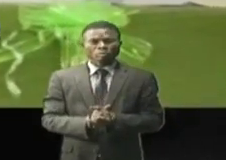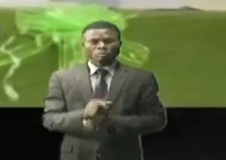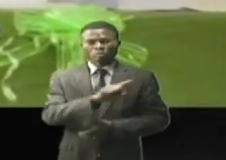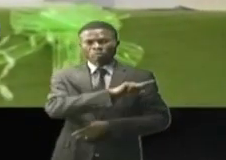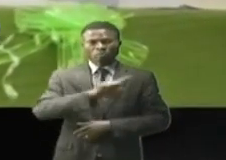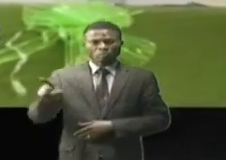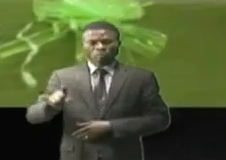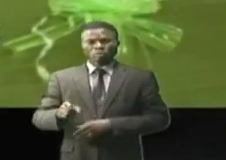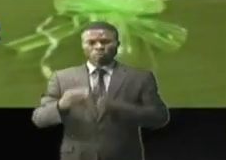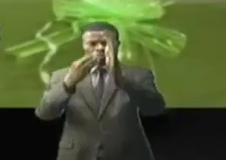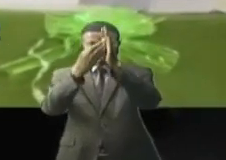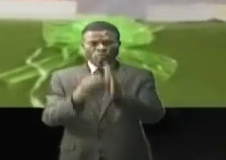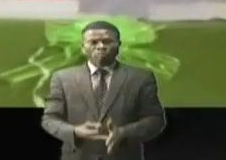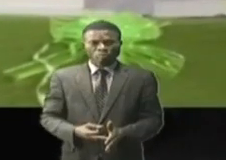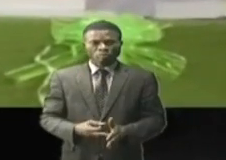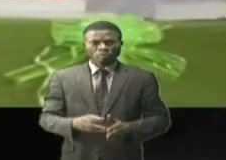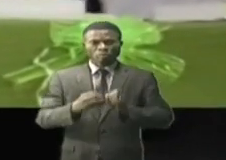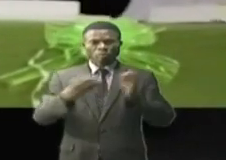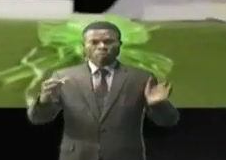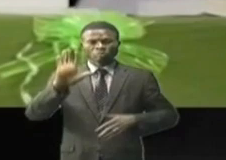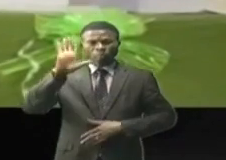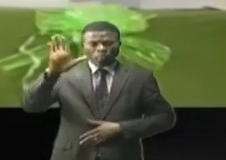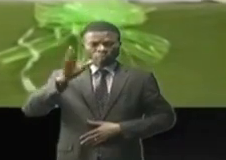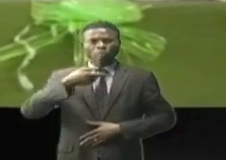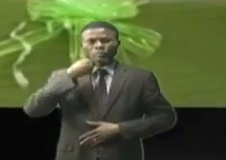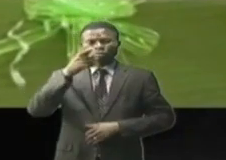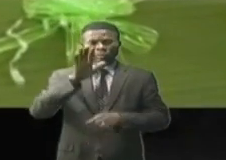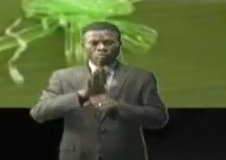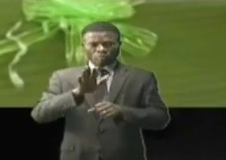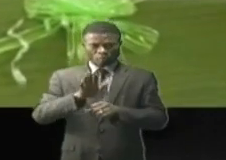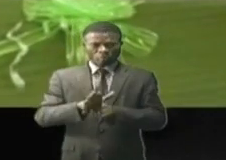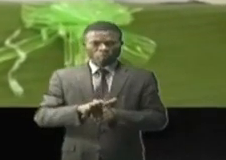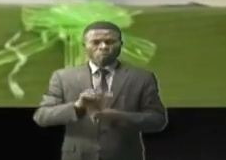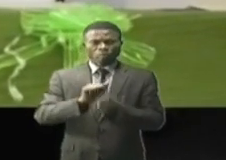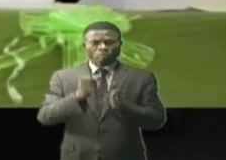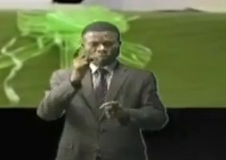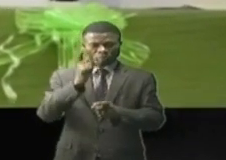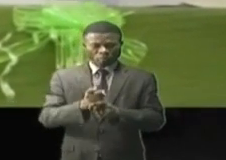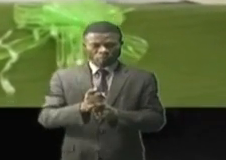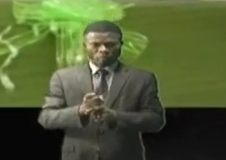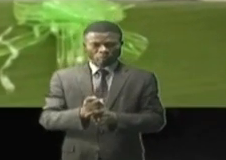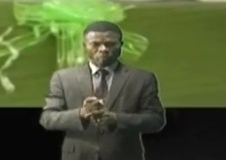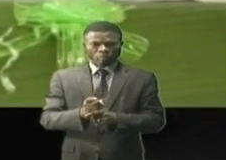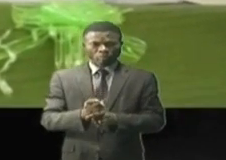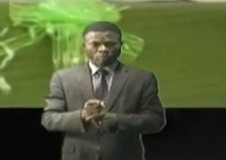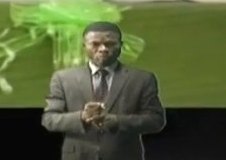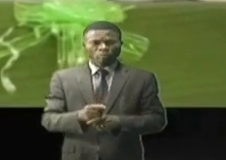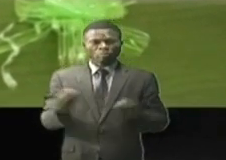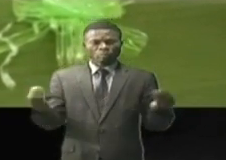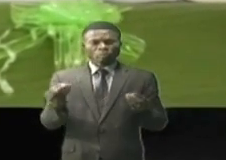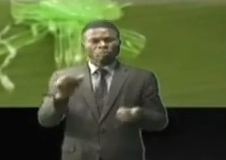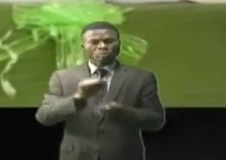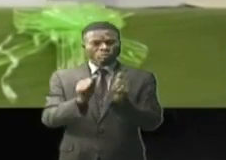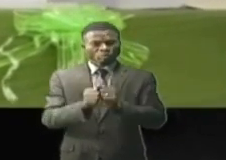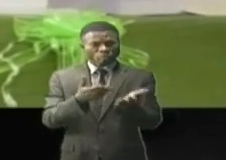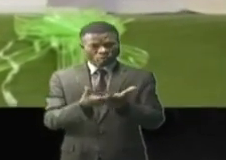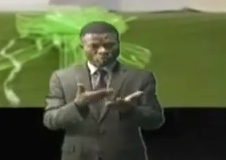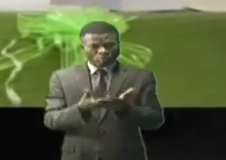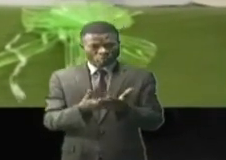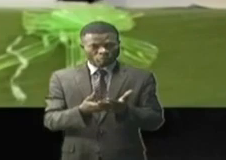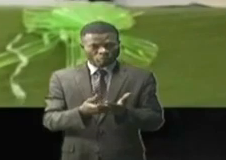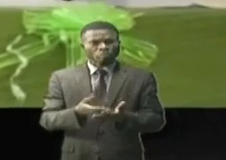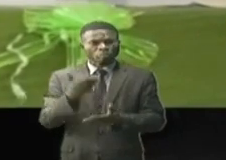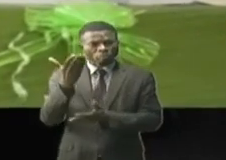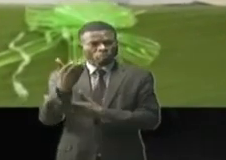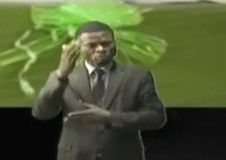1885 jusqu'aujourd'hui, nous ne parviendrons pas à agir de nos richesses, de ce que nos modèles nous ont fait découvrir, de ce